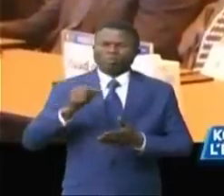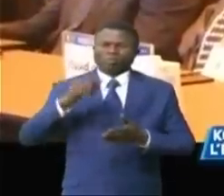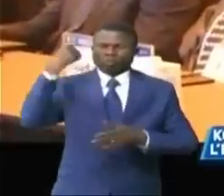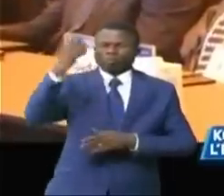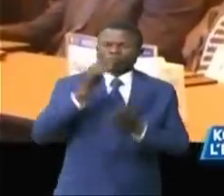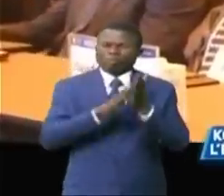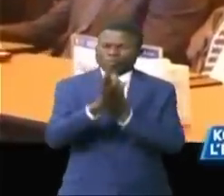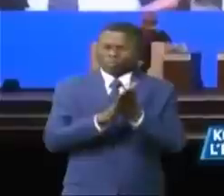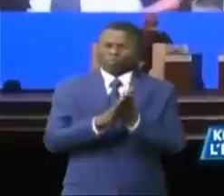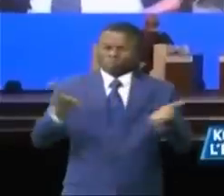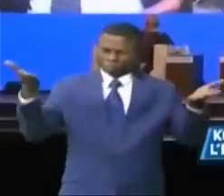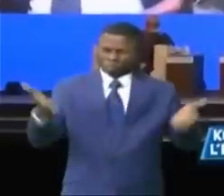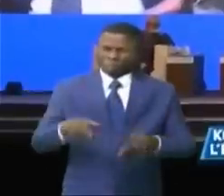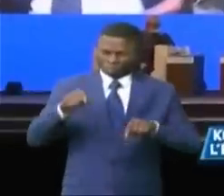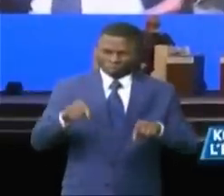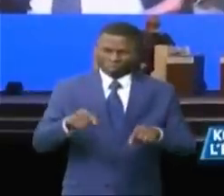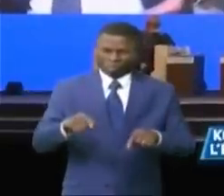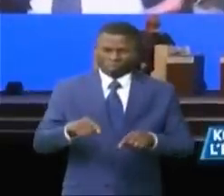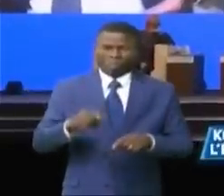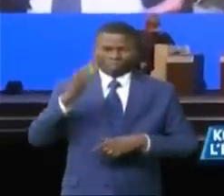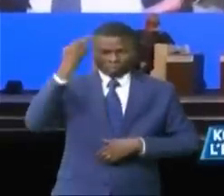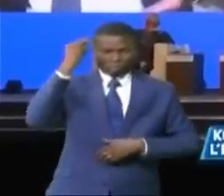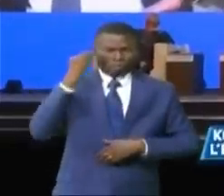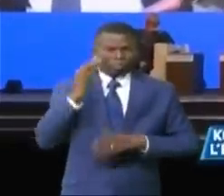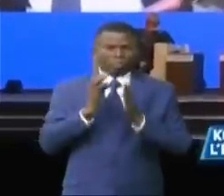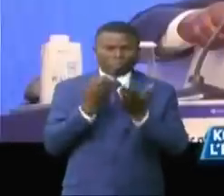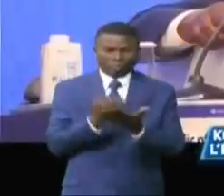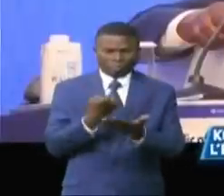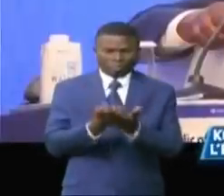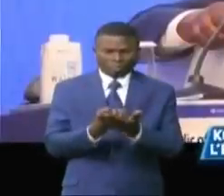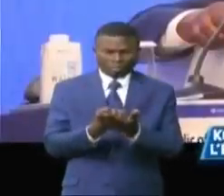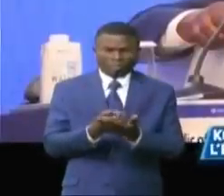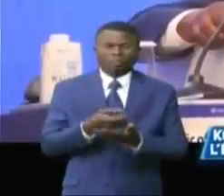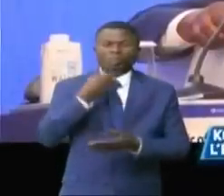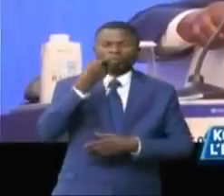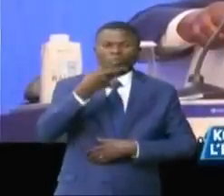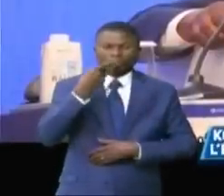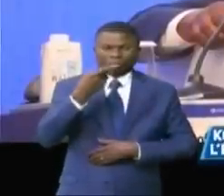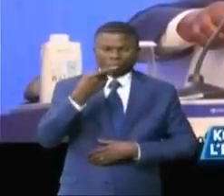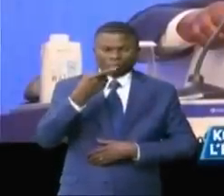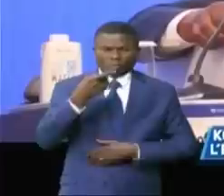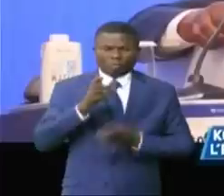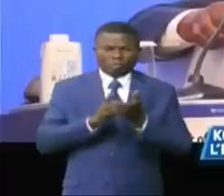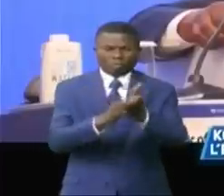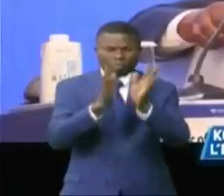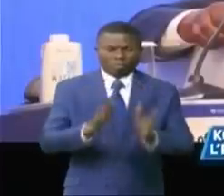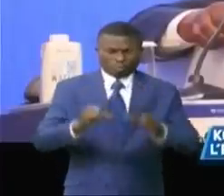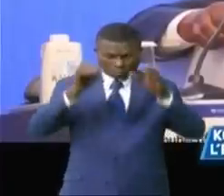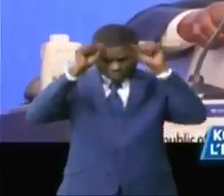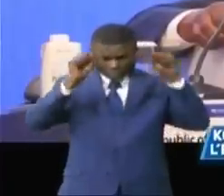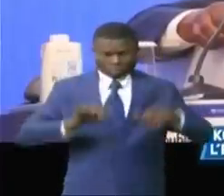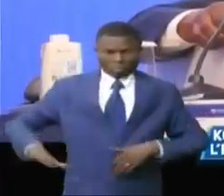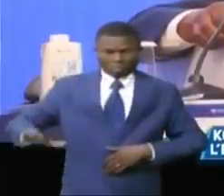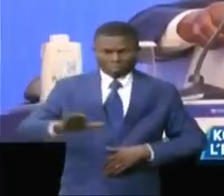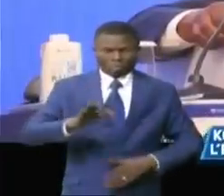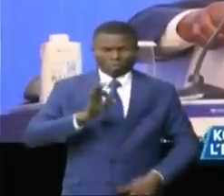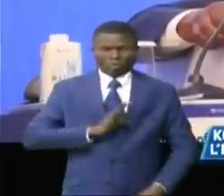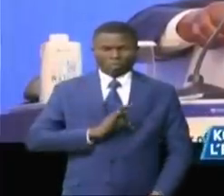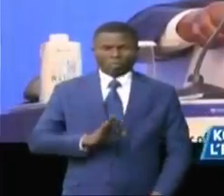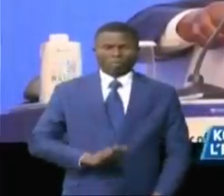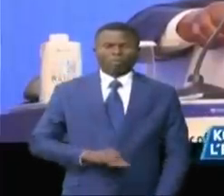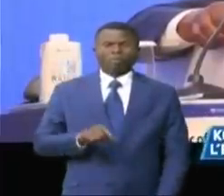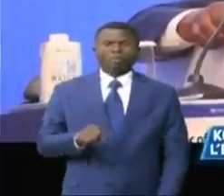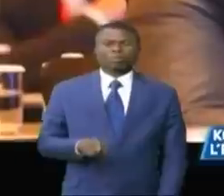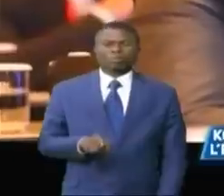République démocratique. Le patron de l'économie nationale n'a pas manqué de rappeler que sous le leadership du président de la République, Félix-Antoine